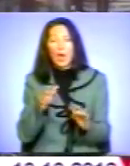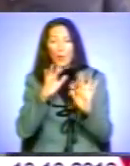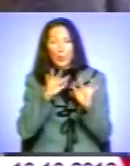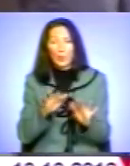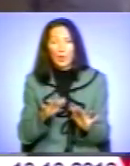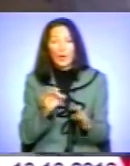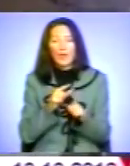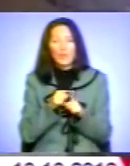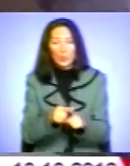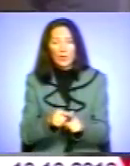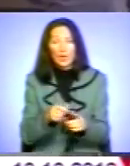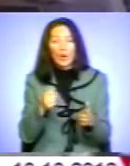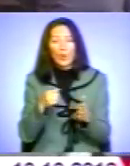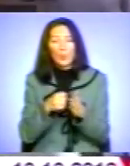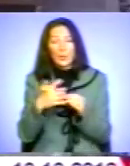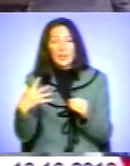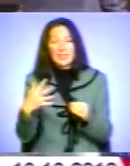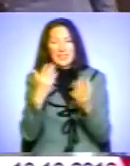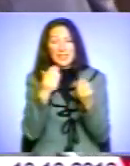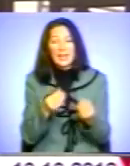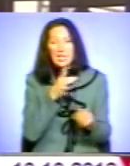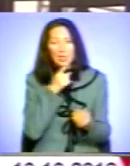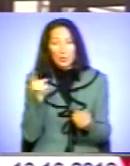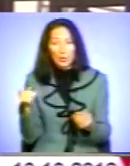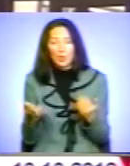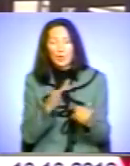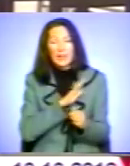чи скаргу у 15-денний строк, якщо не потрібний